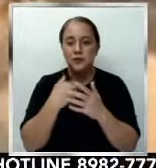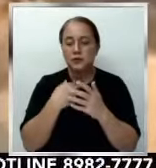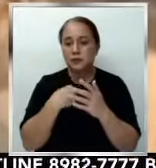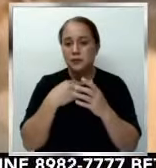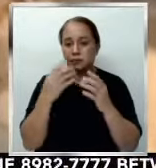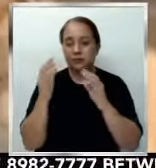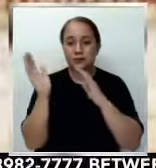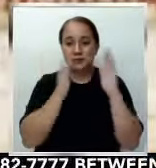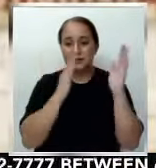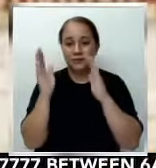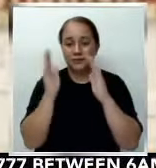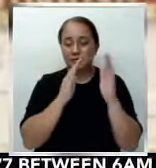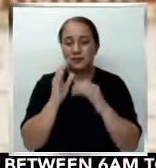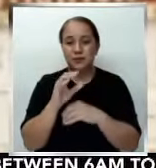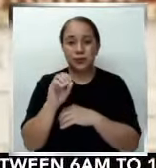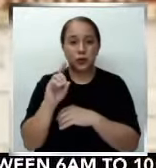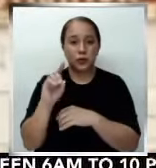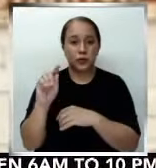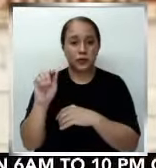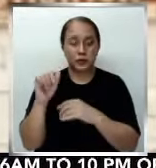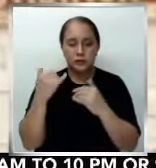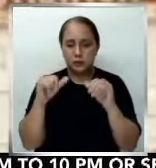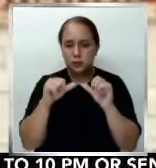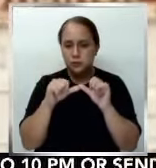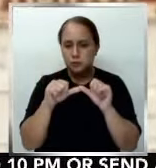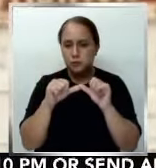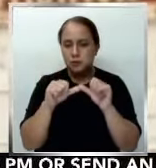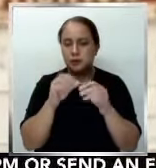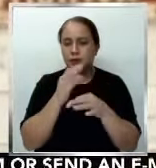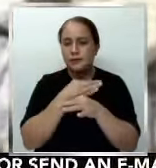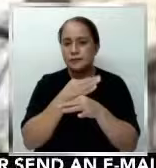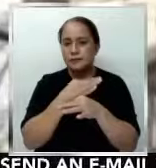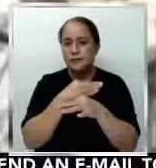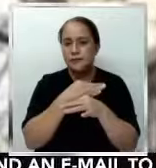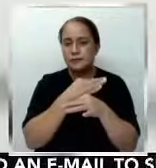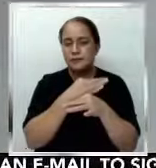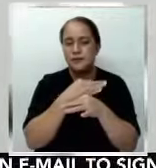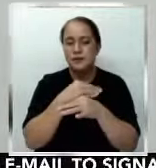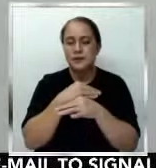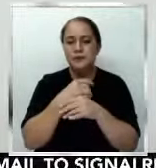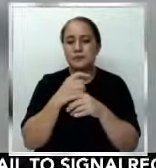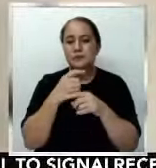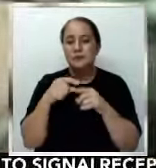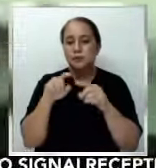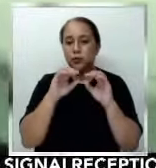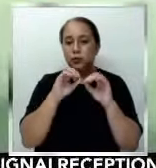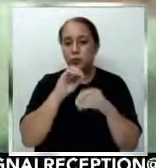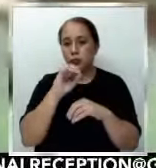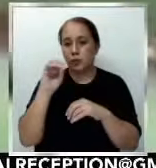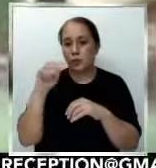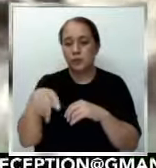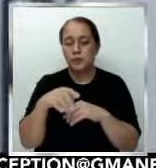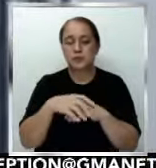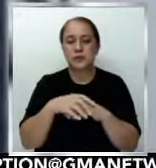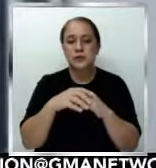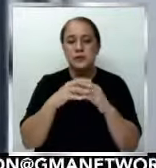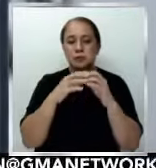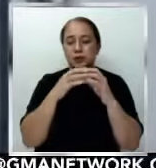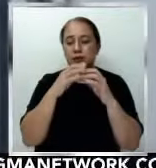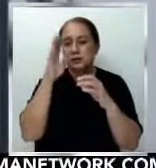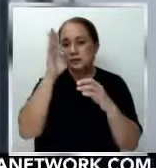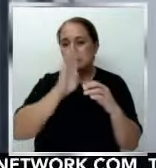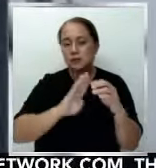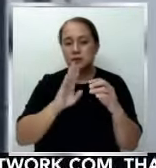Surigao City, patuloy ang pagsasaayos ng Surigao del Norte Electric Cooperative sa mga nasirang linya ng kuryente sa